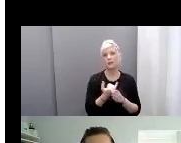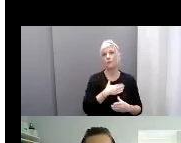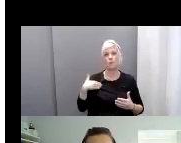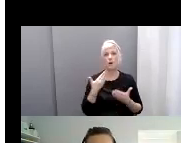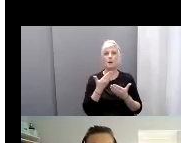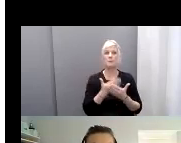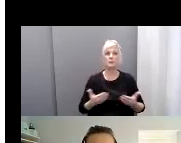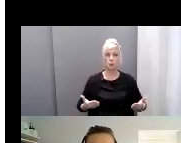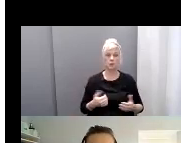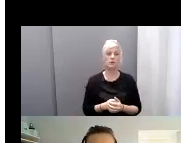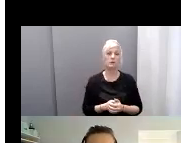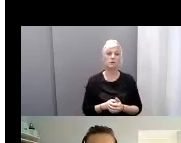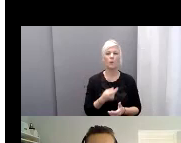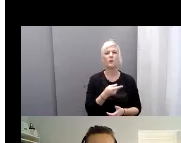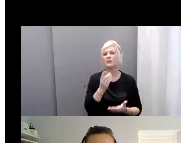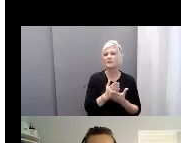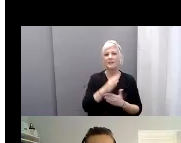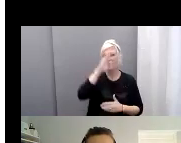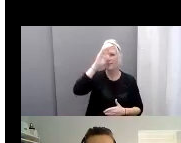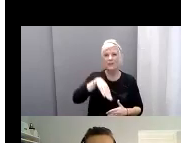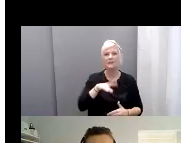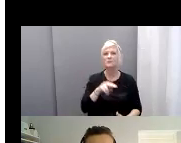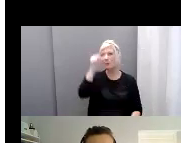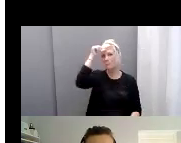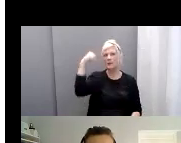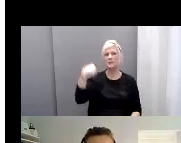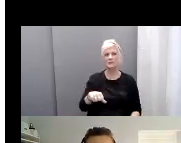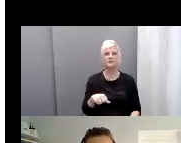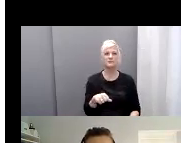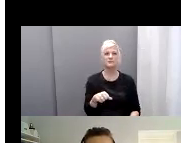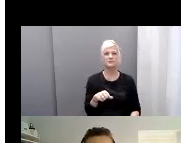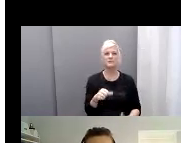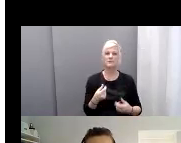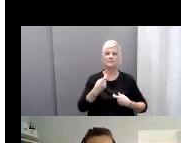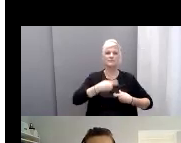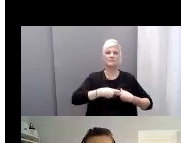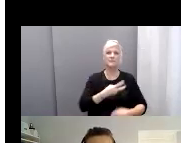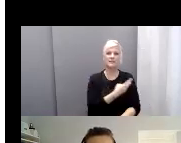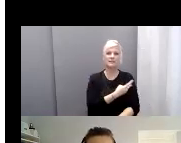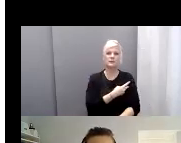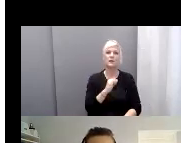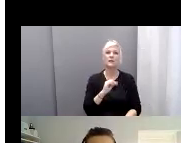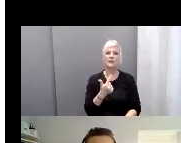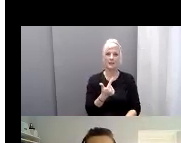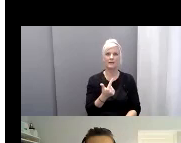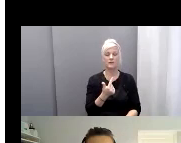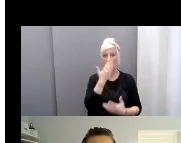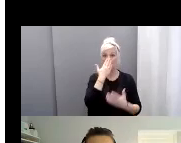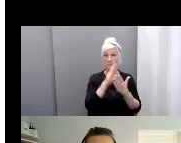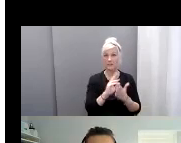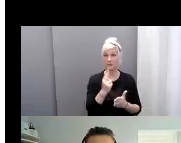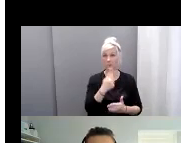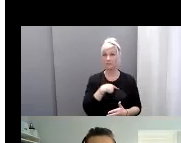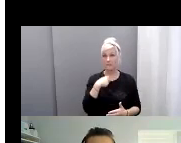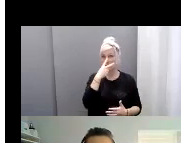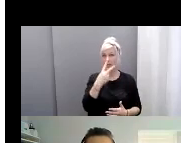ni förstår så är sexualiteten väldigt komplext, och i den här figuren som illustrerar den här bilden så ser vi två personer